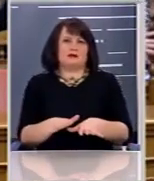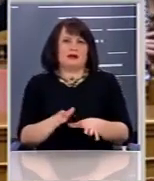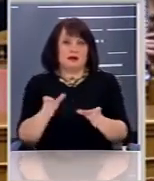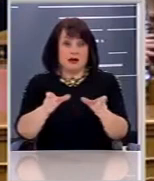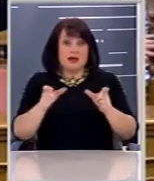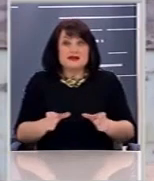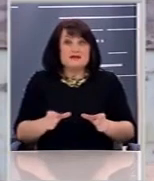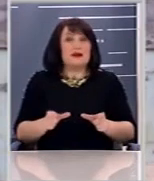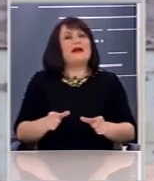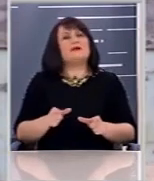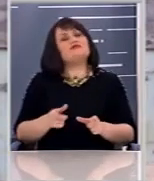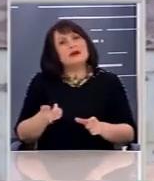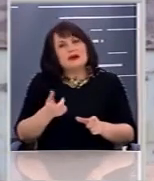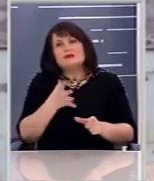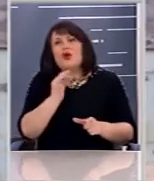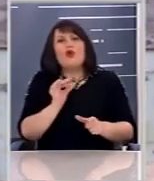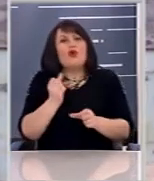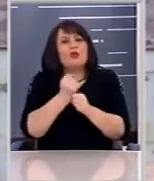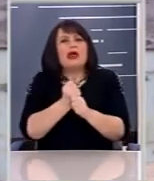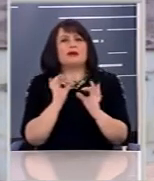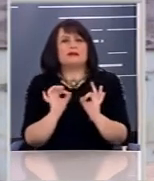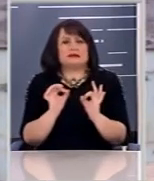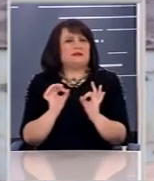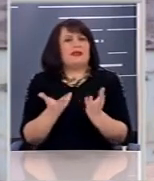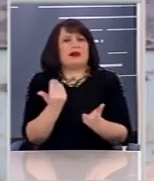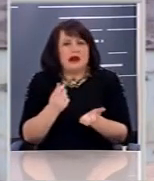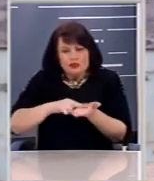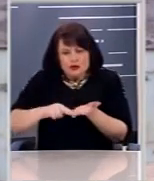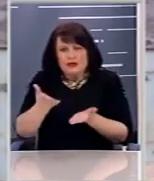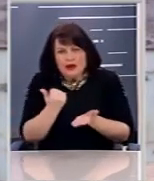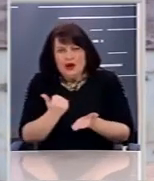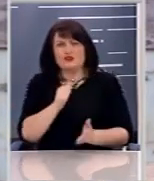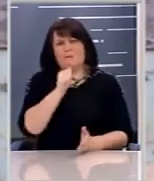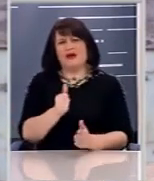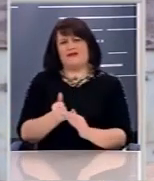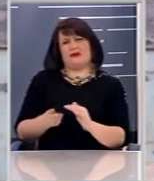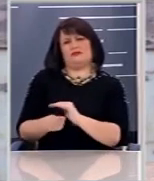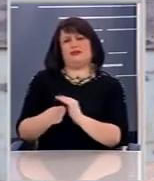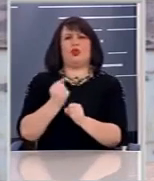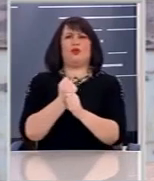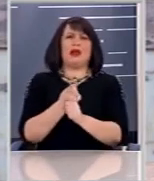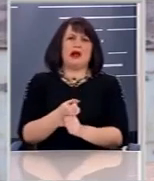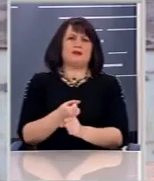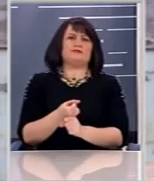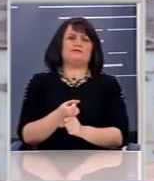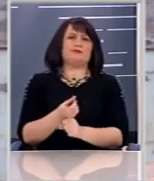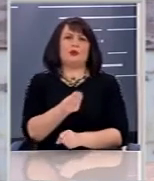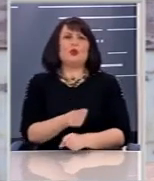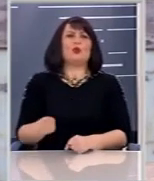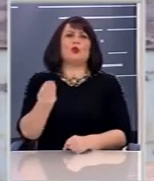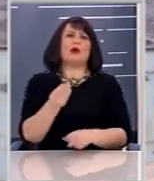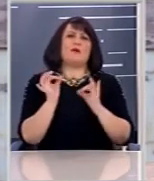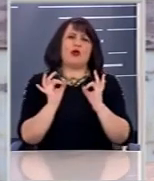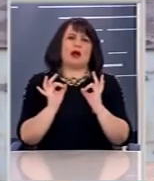της εργασίας, της μαύρης εργασίας που γενικεύεται και υπερβαίνει την